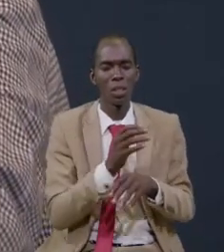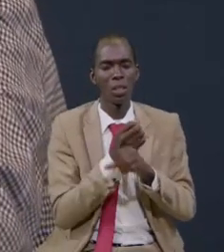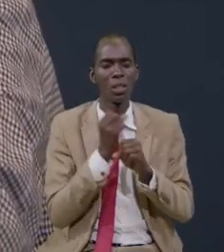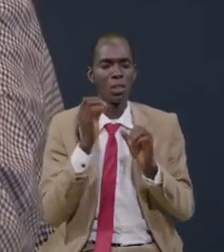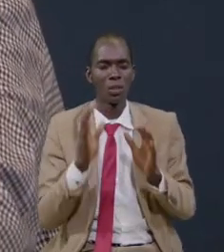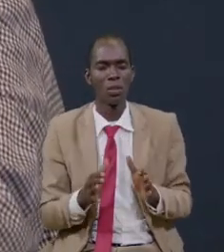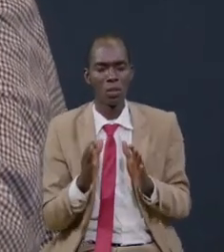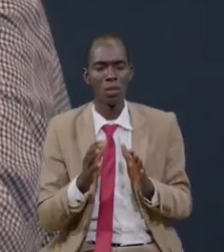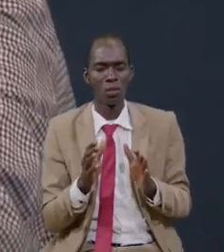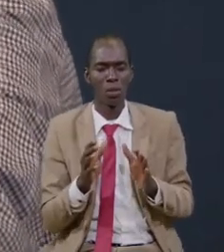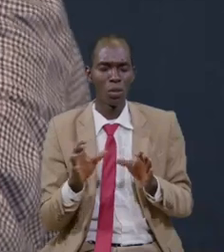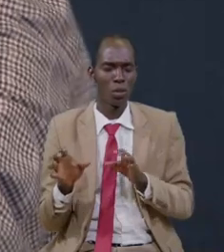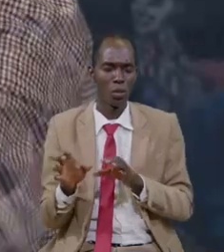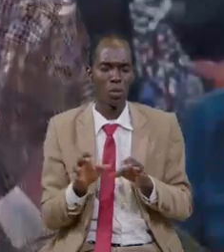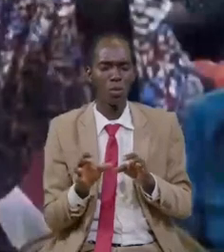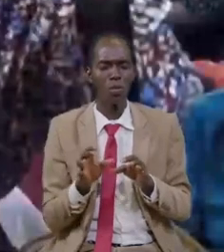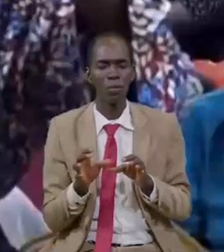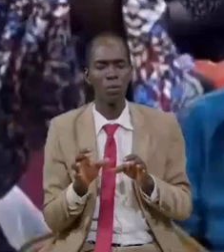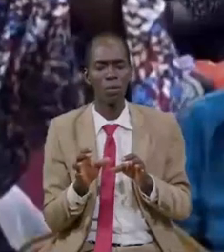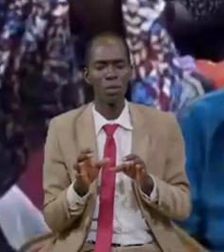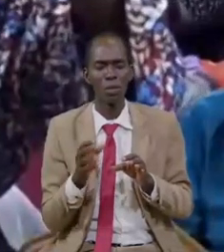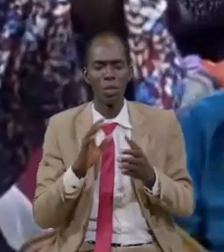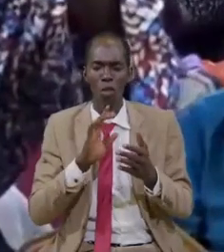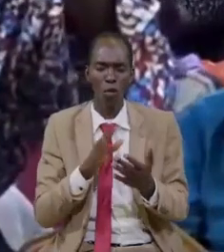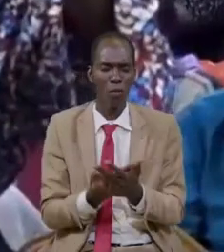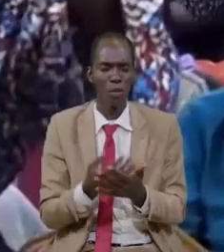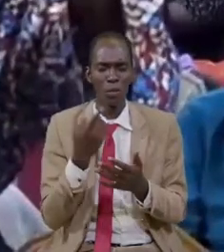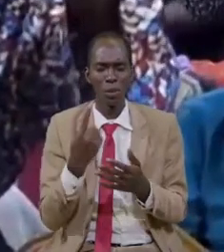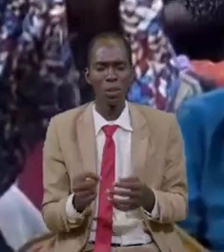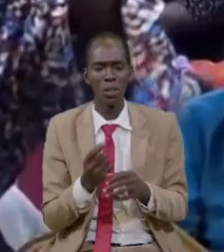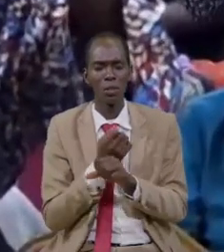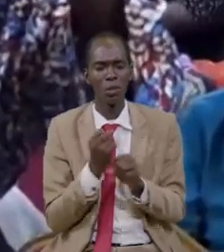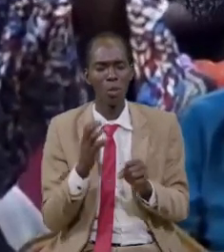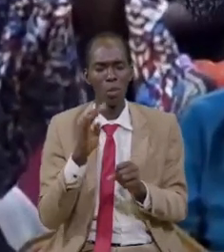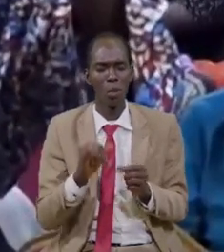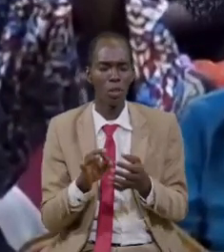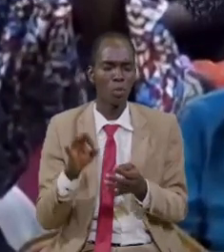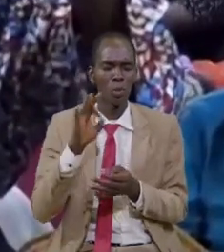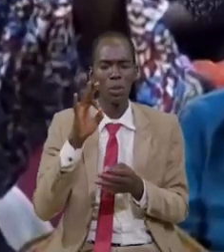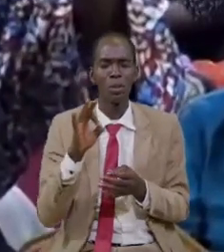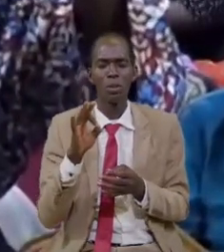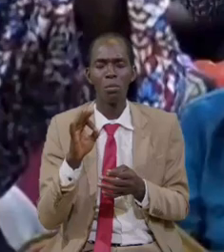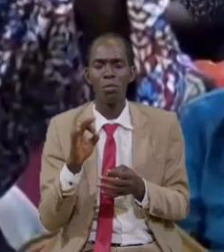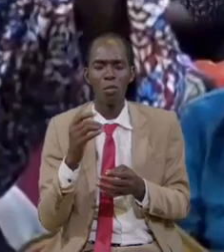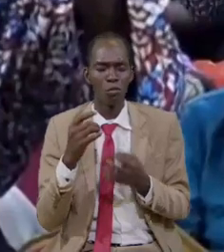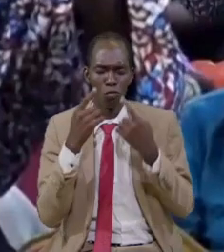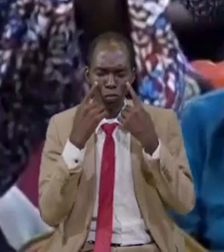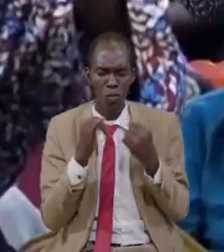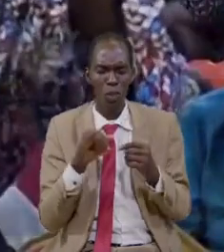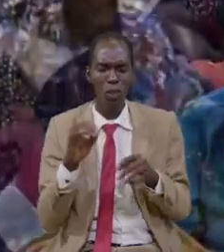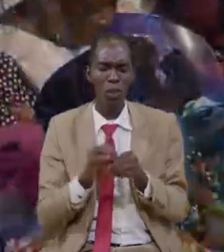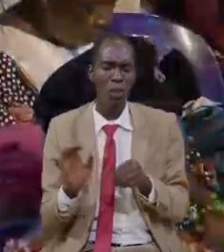Confirme le salut par ton esprit rendant témoin à leur cœur au nom